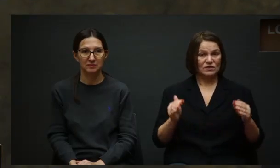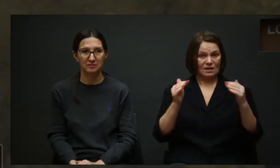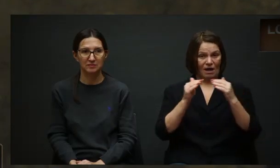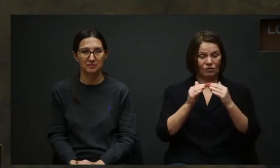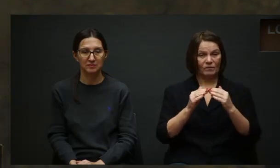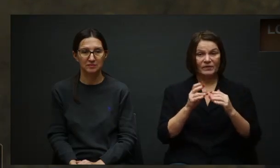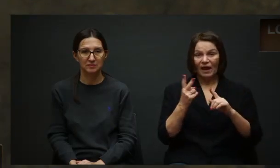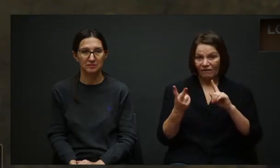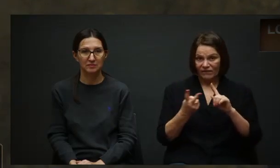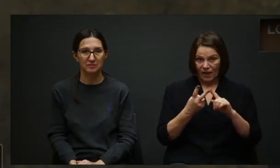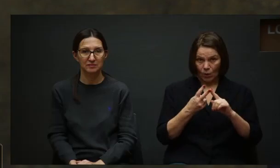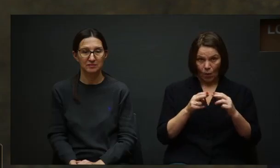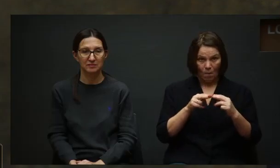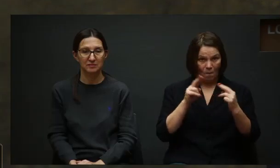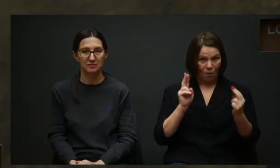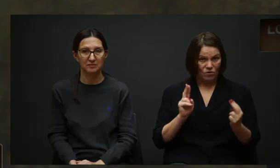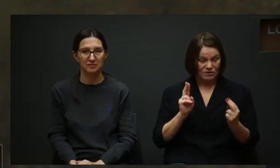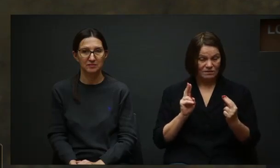Второй мостик